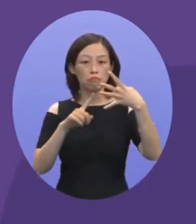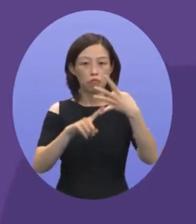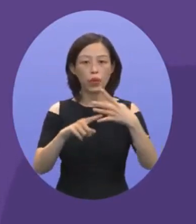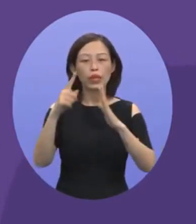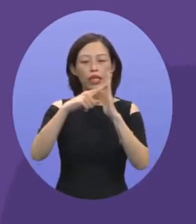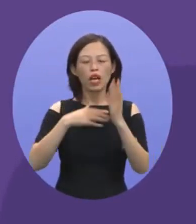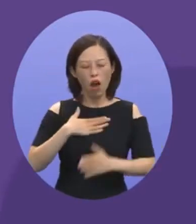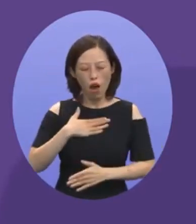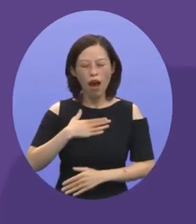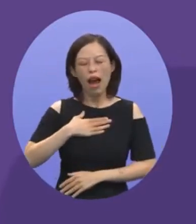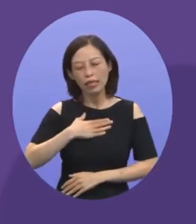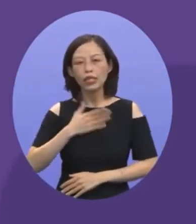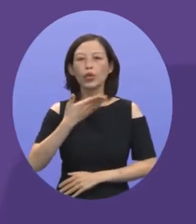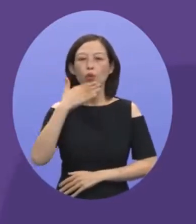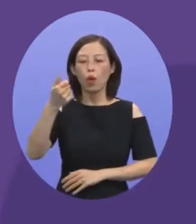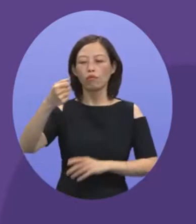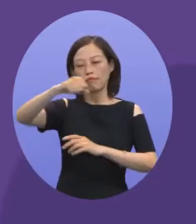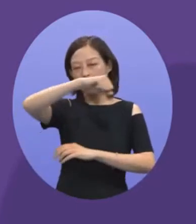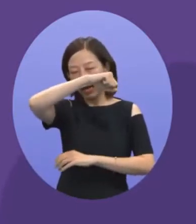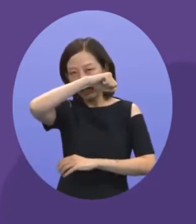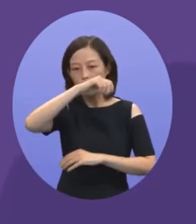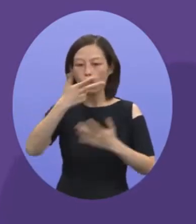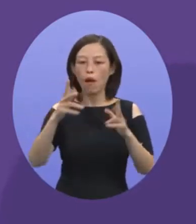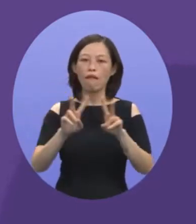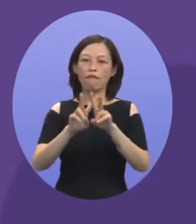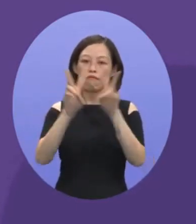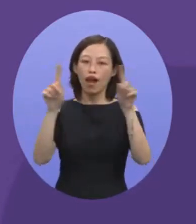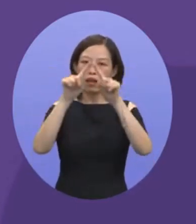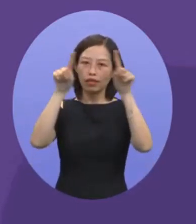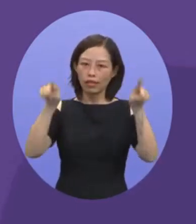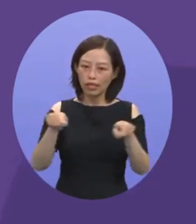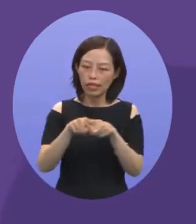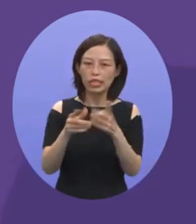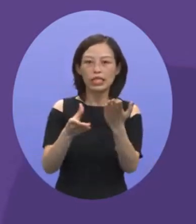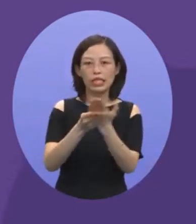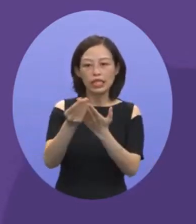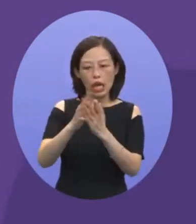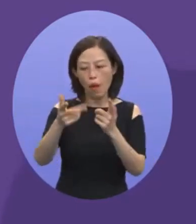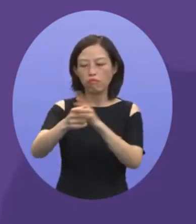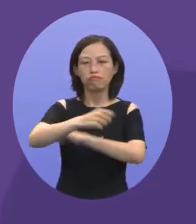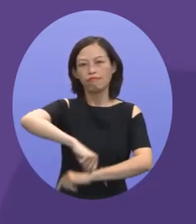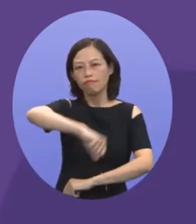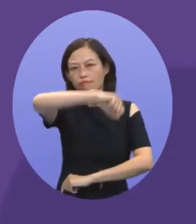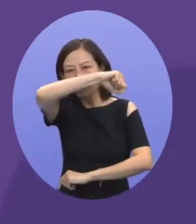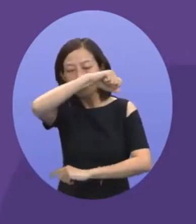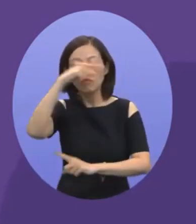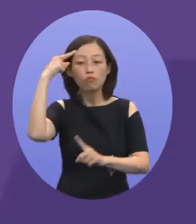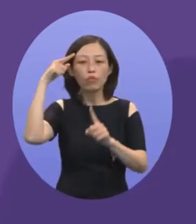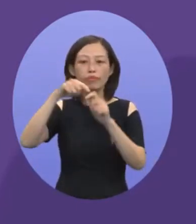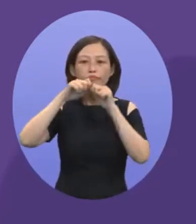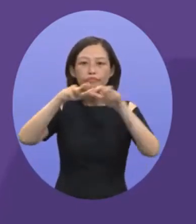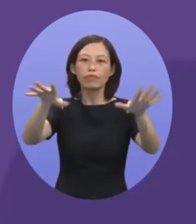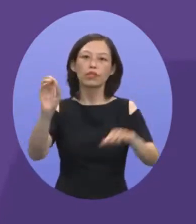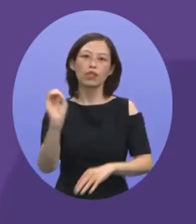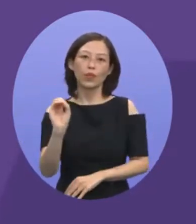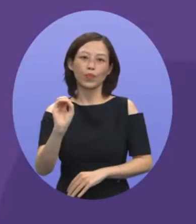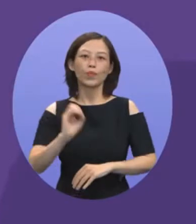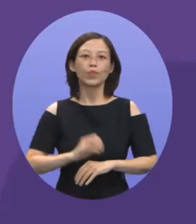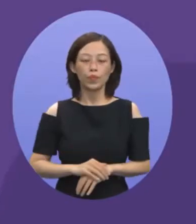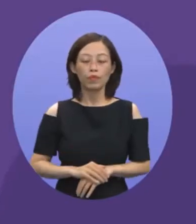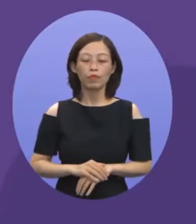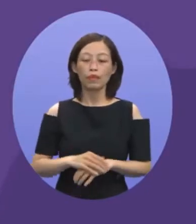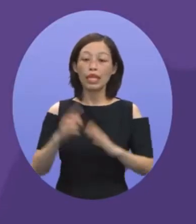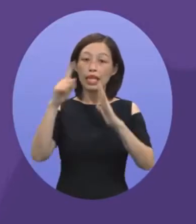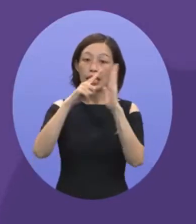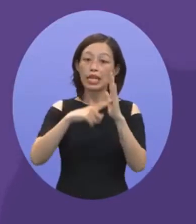Che mũi miệng khi ho hoặc hắt hơi, tốt nhất bằng giấy lau sạch, khăn vải hoặc khăn tay hoặc ống tay áo để làm giảm phát tán dịch tiết đường hô